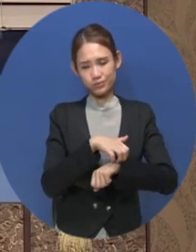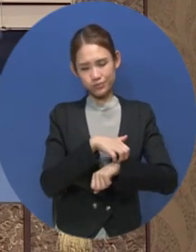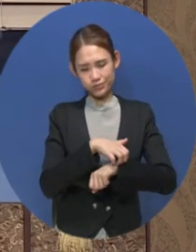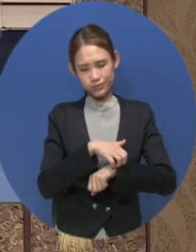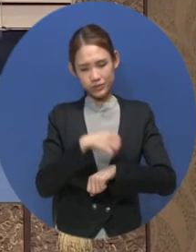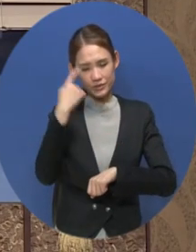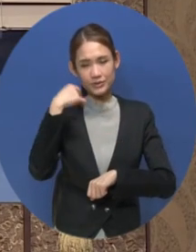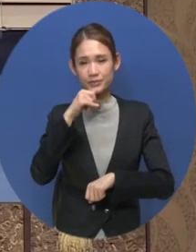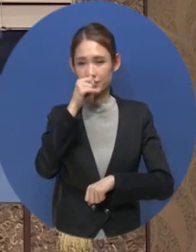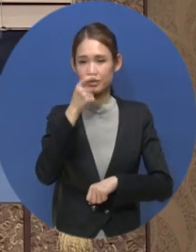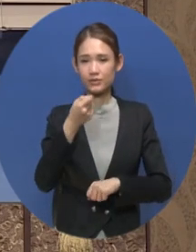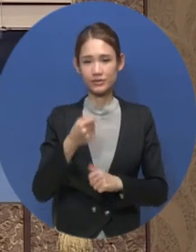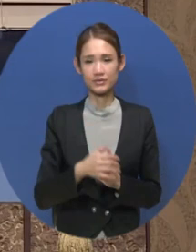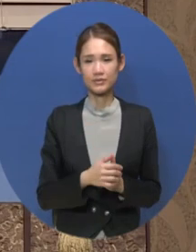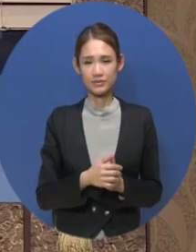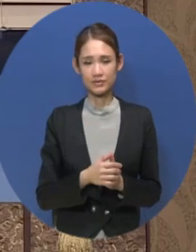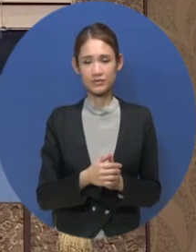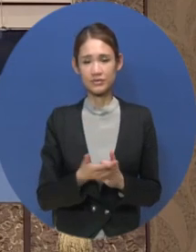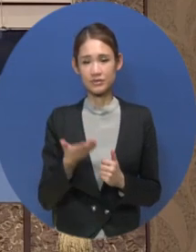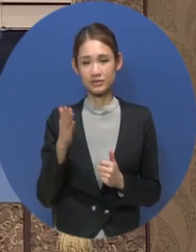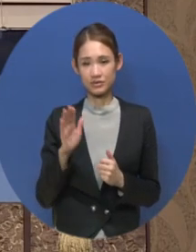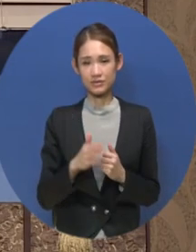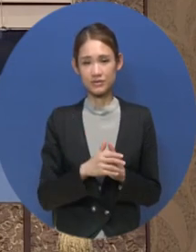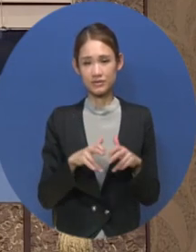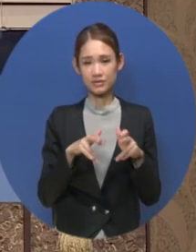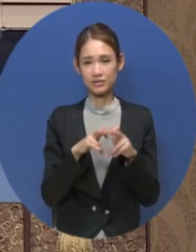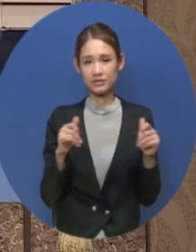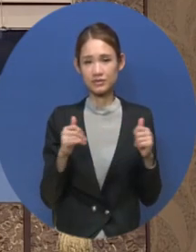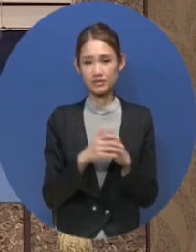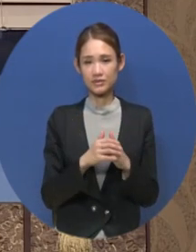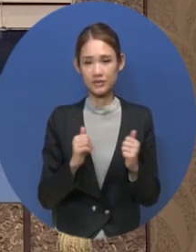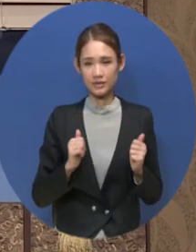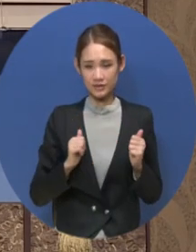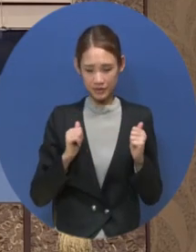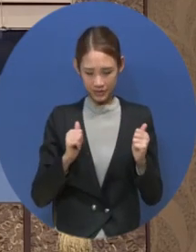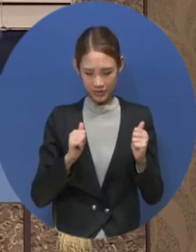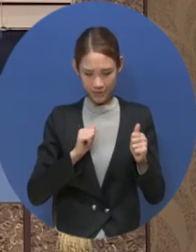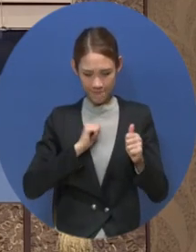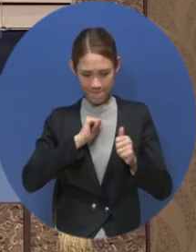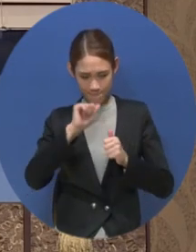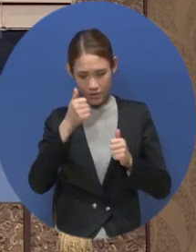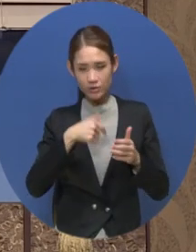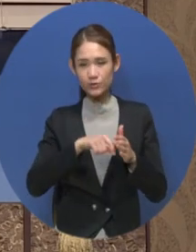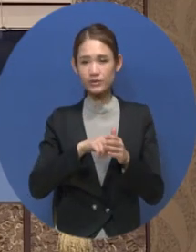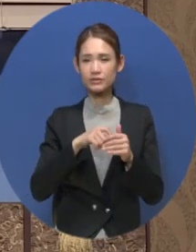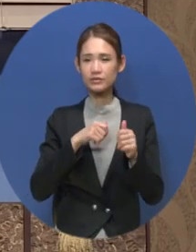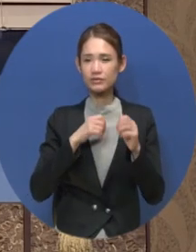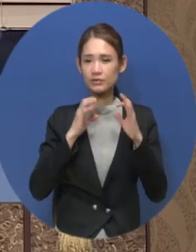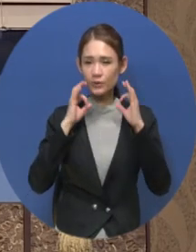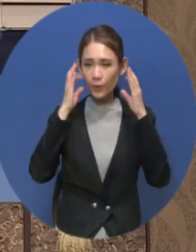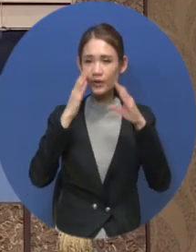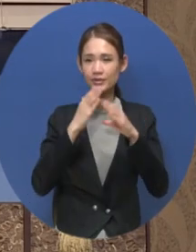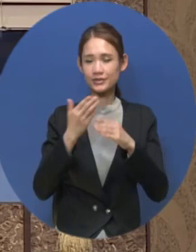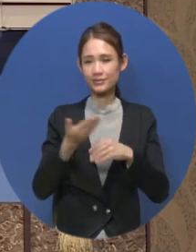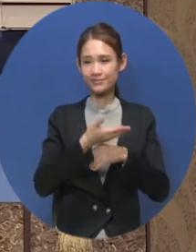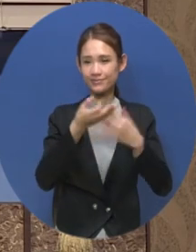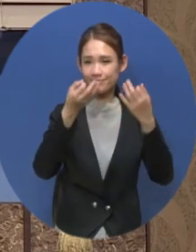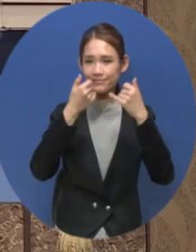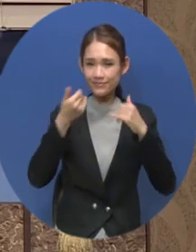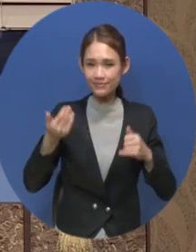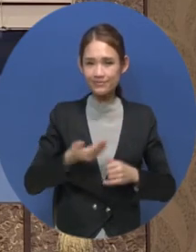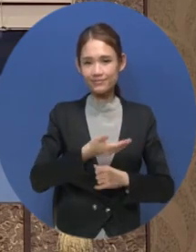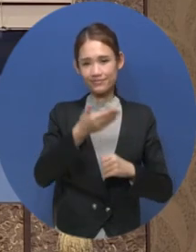거라고 생각합니다. 그렇지만 저희 장애인들도 열심히 이겨내기 위해서 노력을 하고 있습니다. 우리 시청자